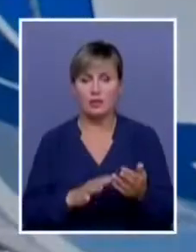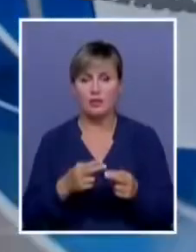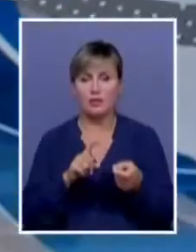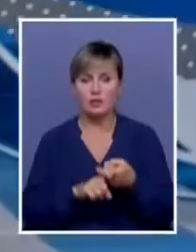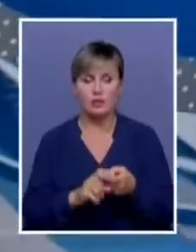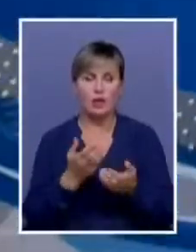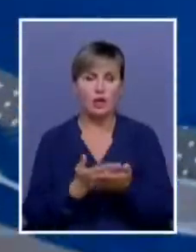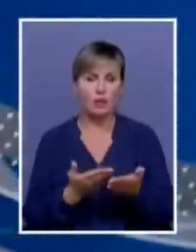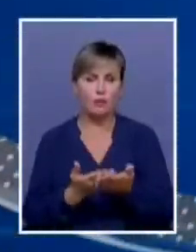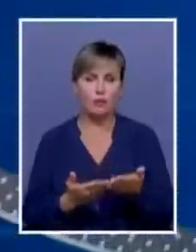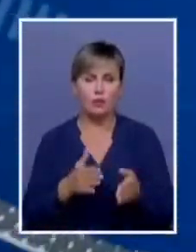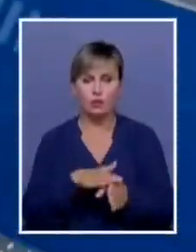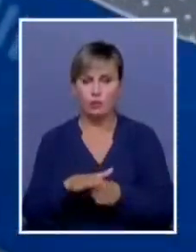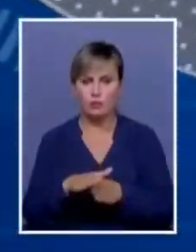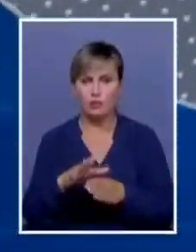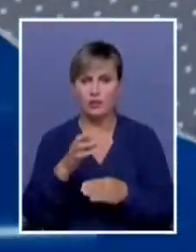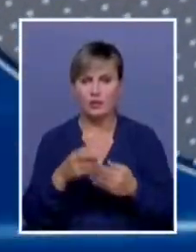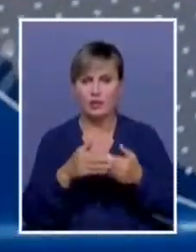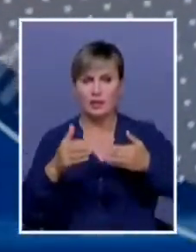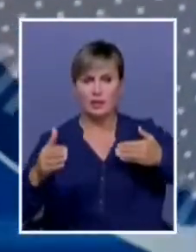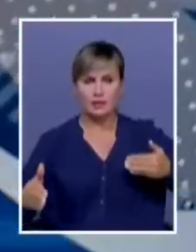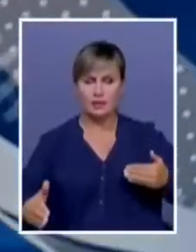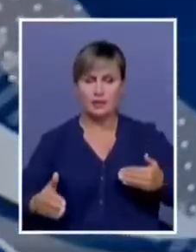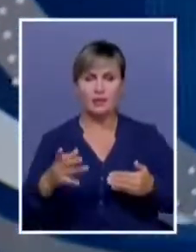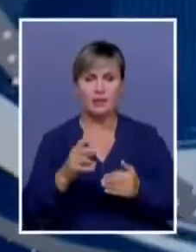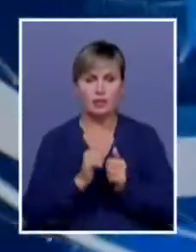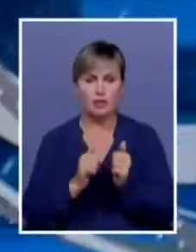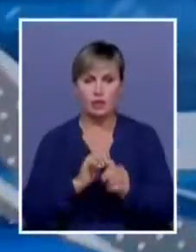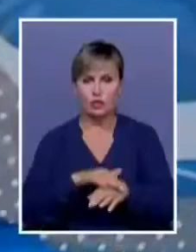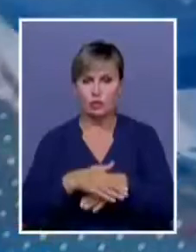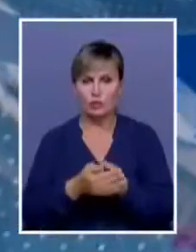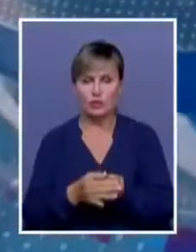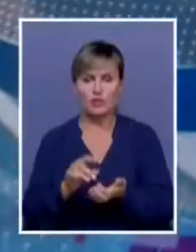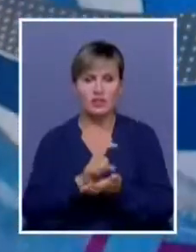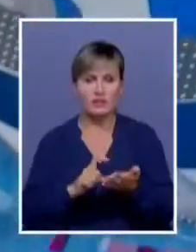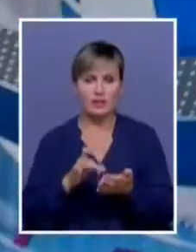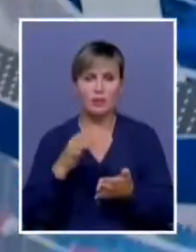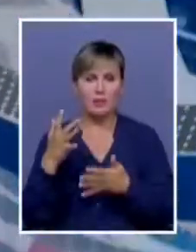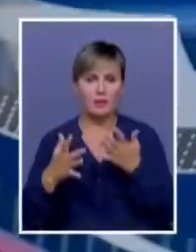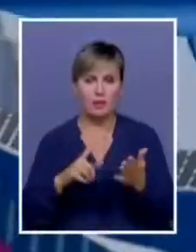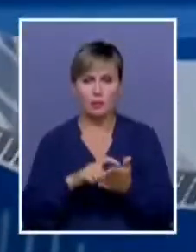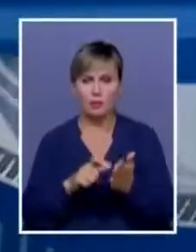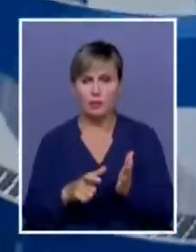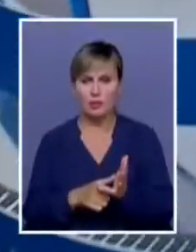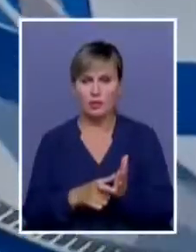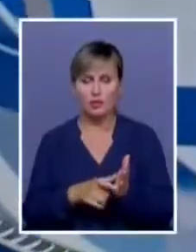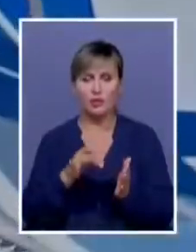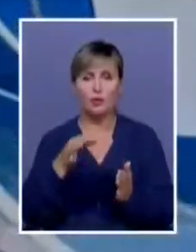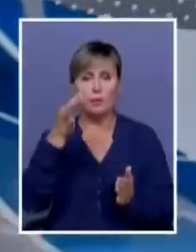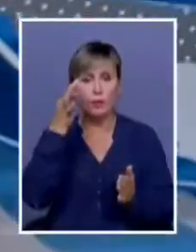связи рекомендуется соблюдать социальную дистанцию. Следует чаще мыть руки, дезинфицировать и проветривать помещение. И